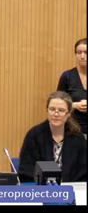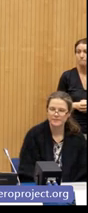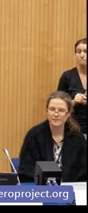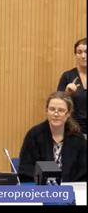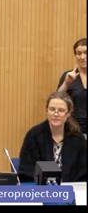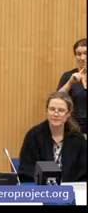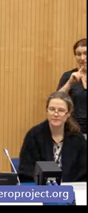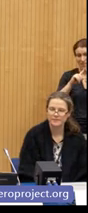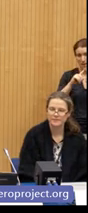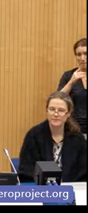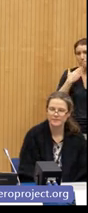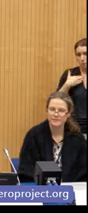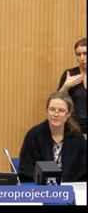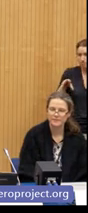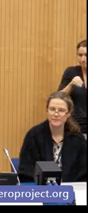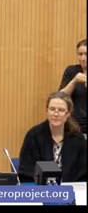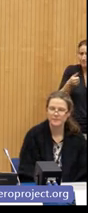zweite Bemerkung,